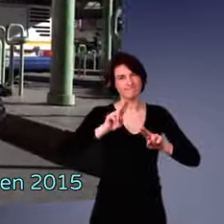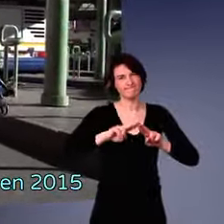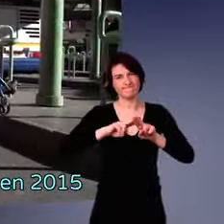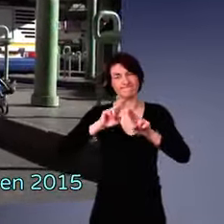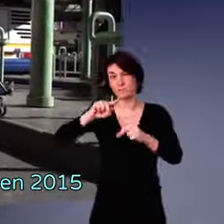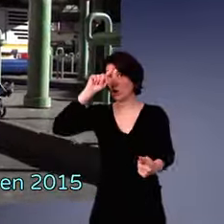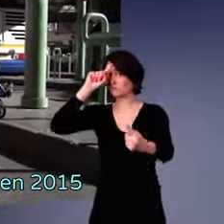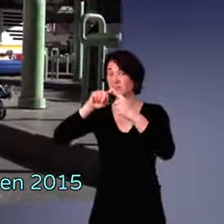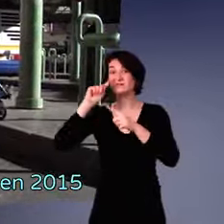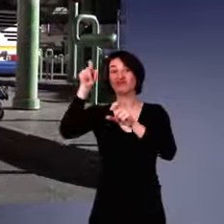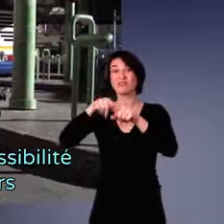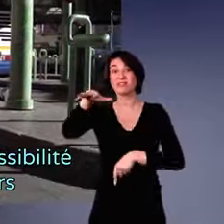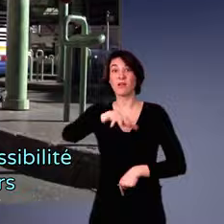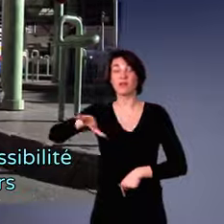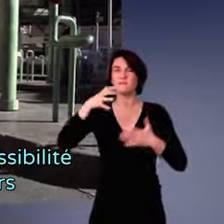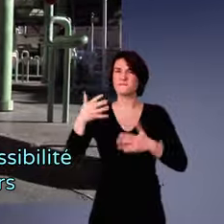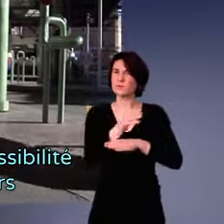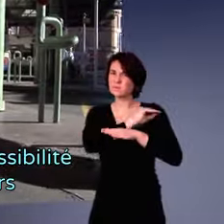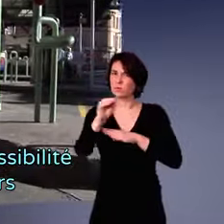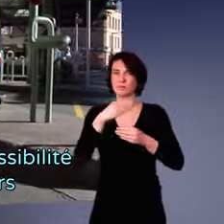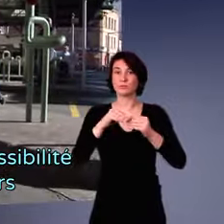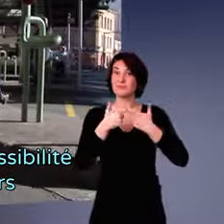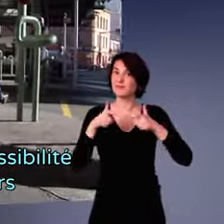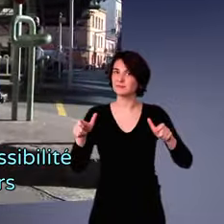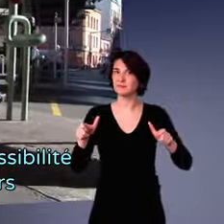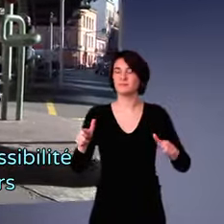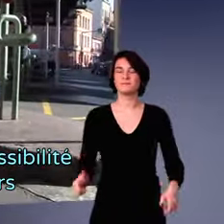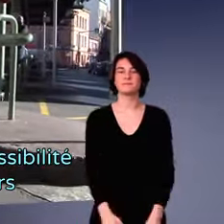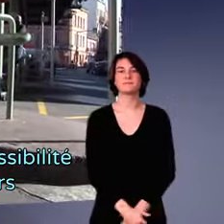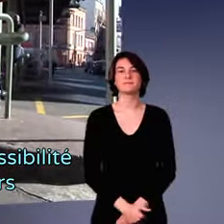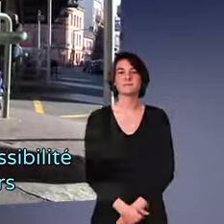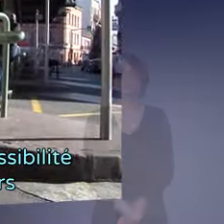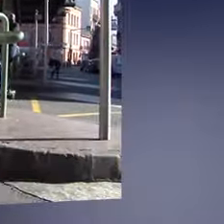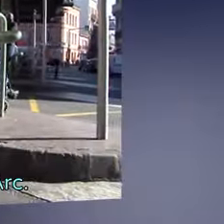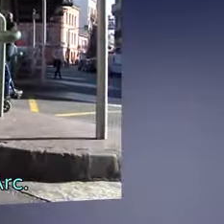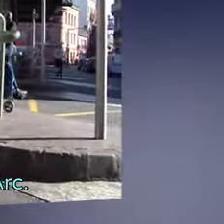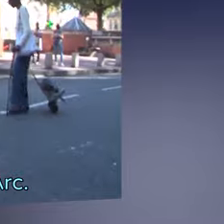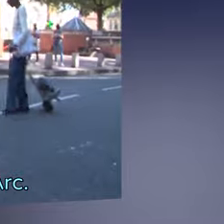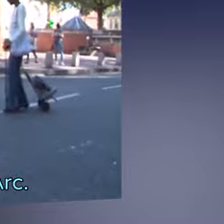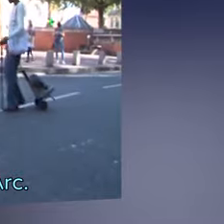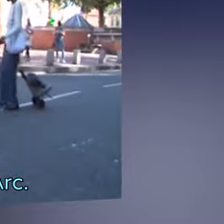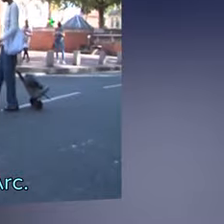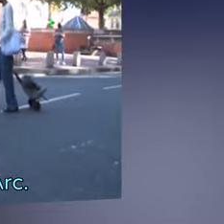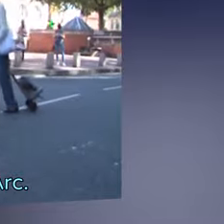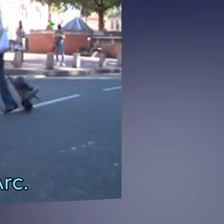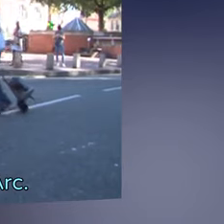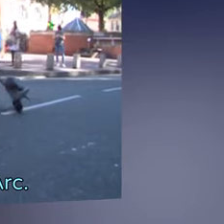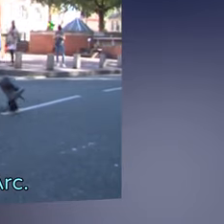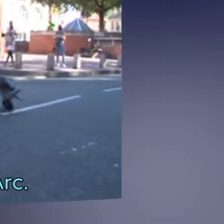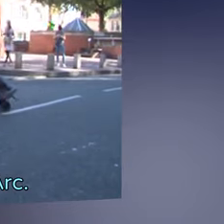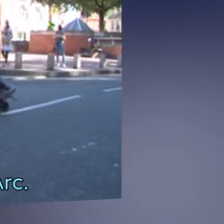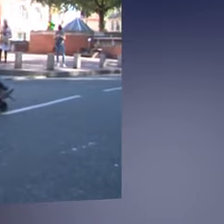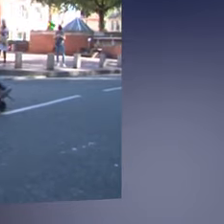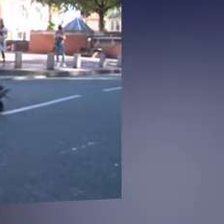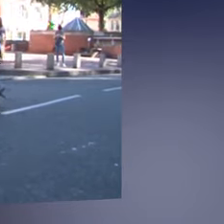travaux sont programmés en 2015 pour améliorer à la fois l'accessibilité et la sécurité des usagers dans le périmètre de la garebus